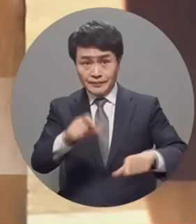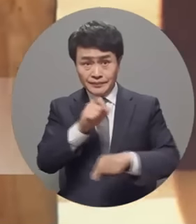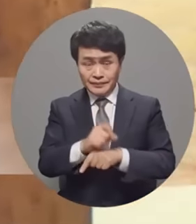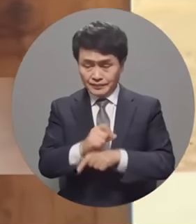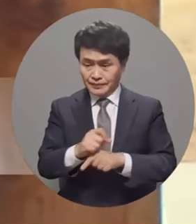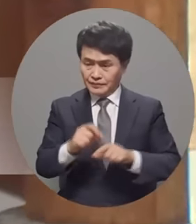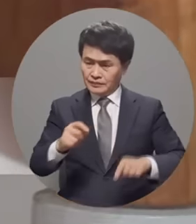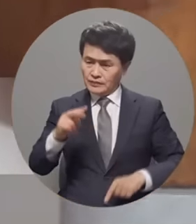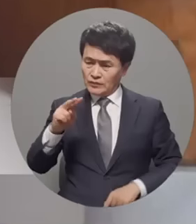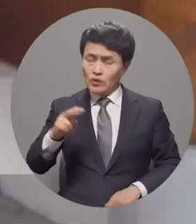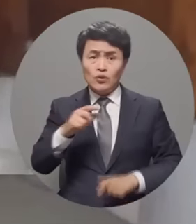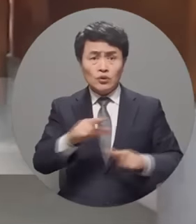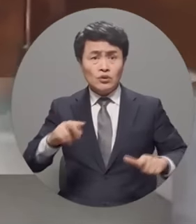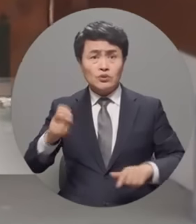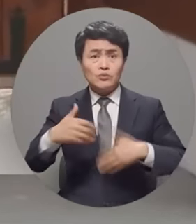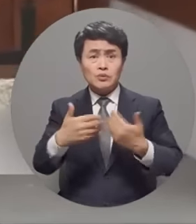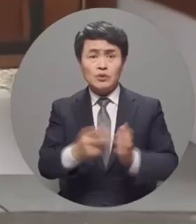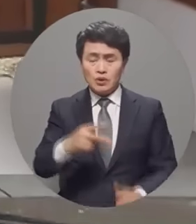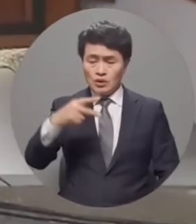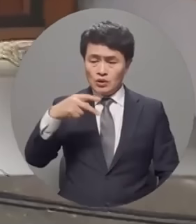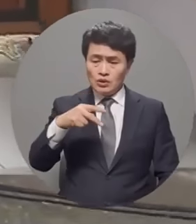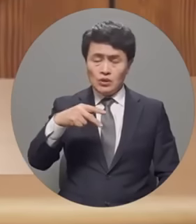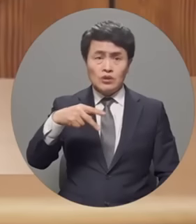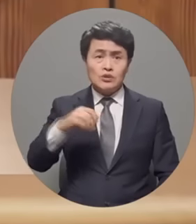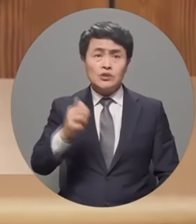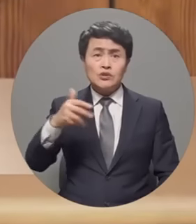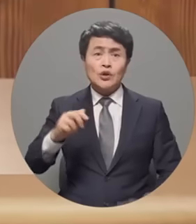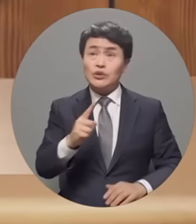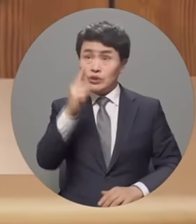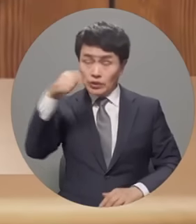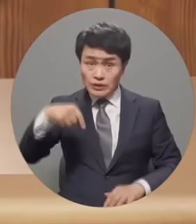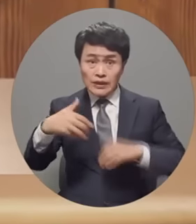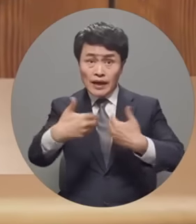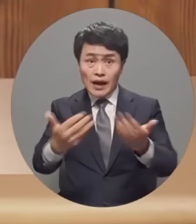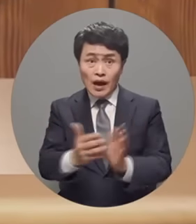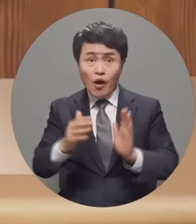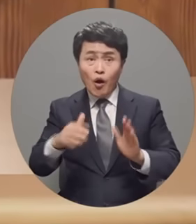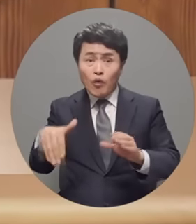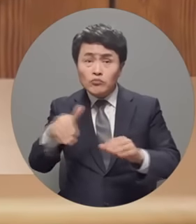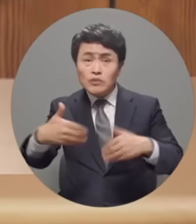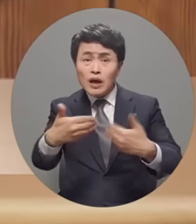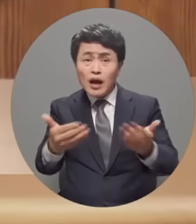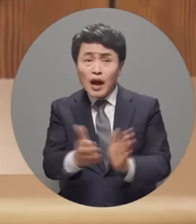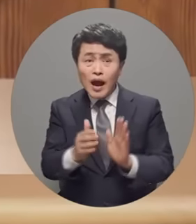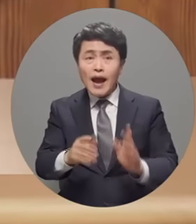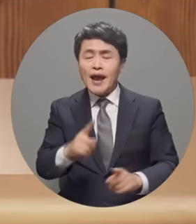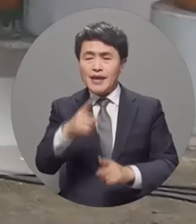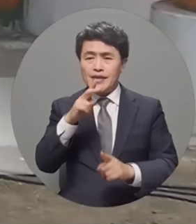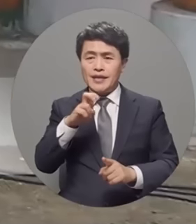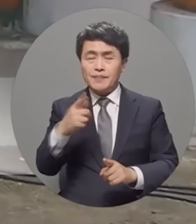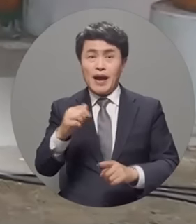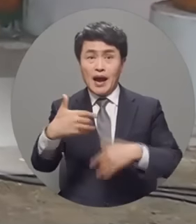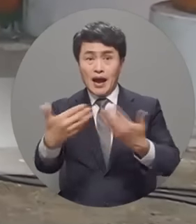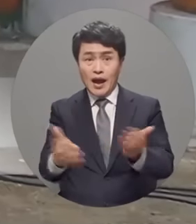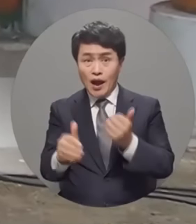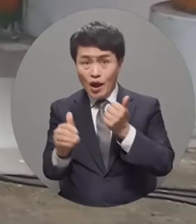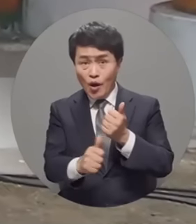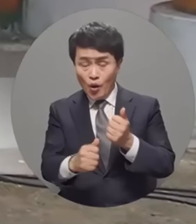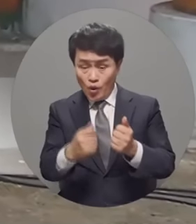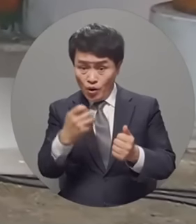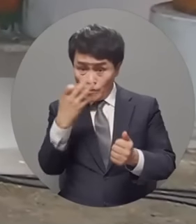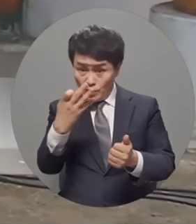2016년 5월호에선 신천지 유관단체로 알려진 한일문화세계평화광복의 대표 이만희 신천지 총회장과 14쪽